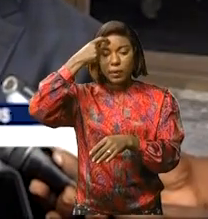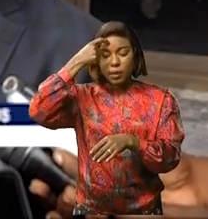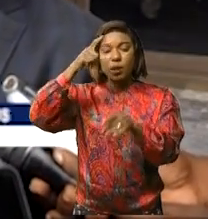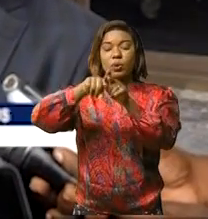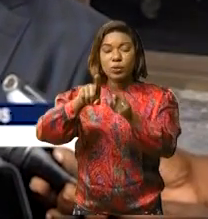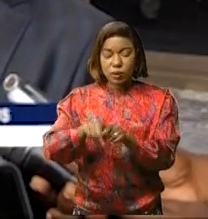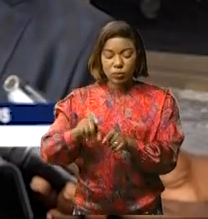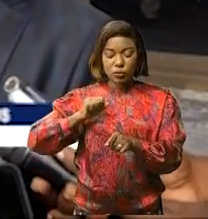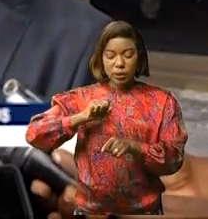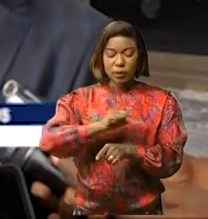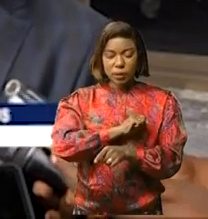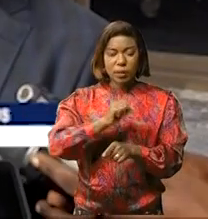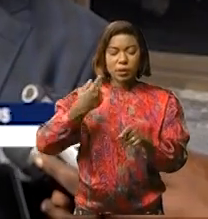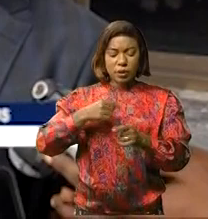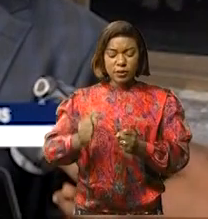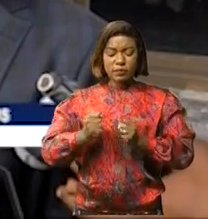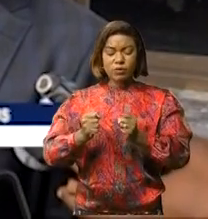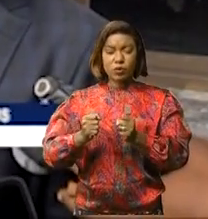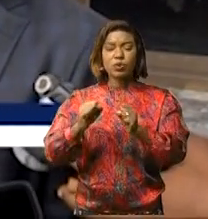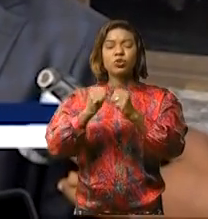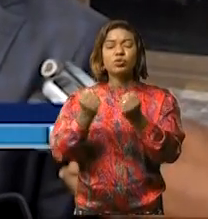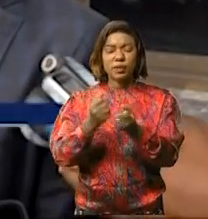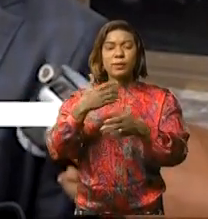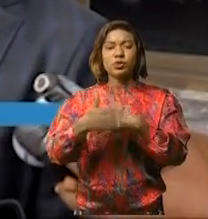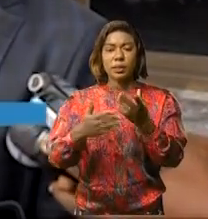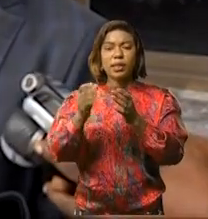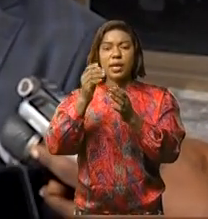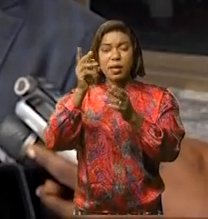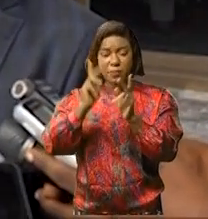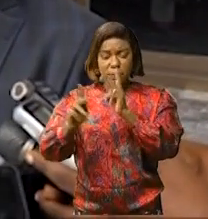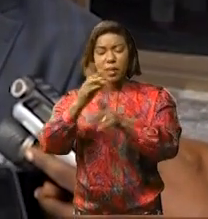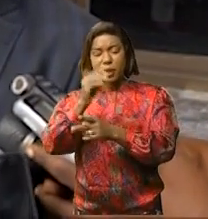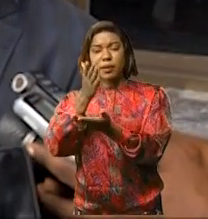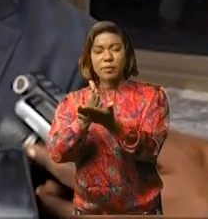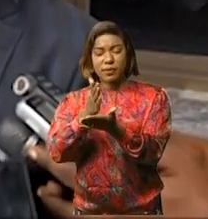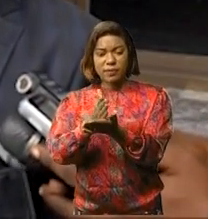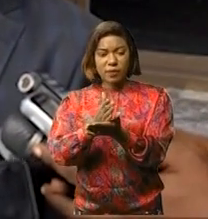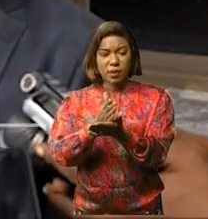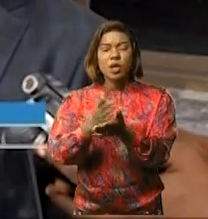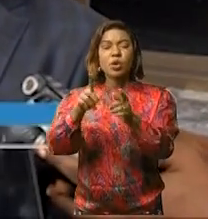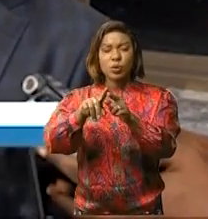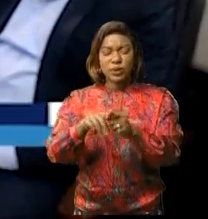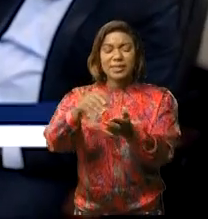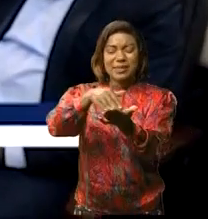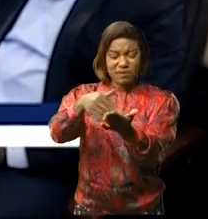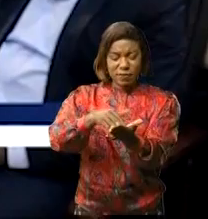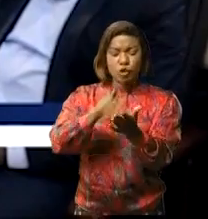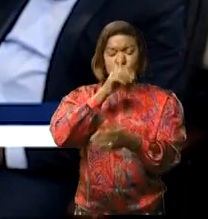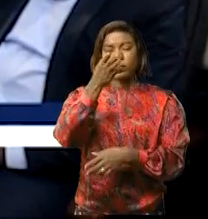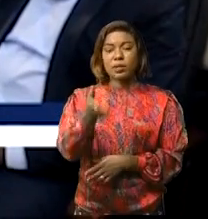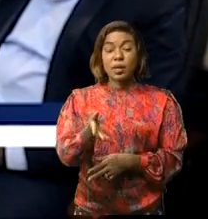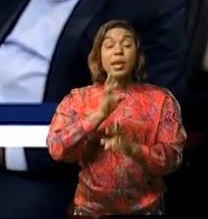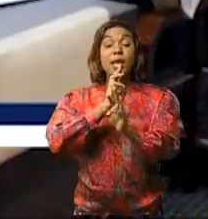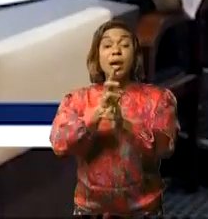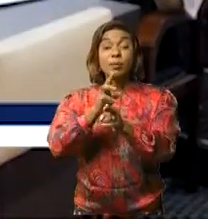notre rapport les efforts des entreprises publiques et privées, mais aussi les faiblesses. Notez, ce